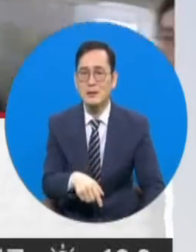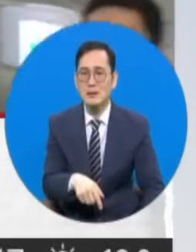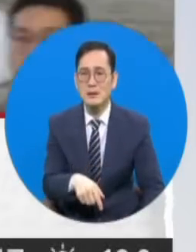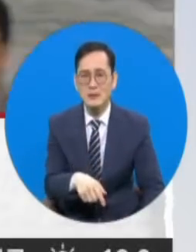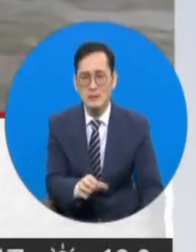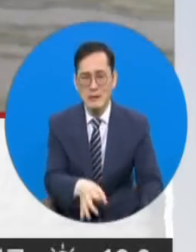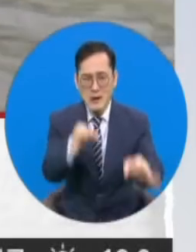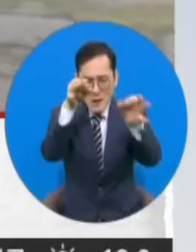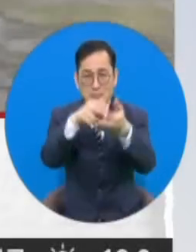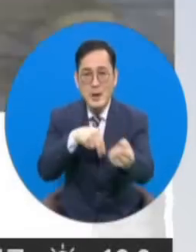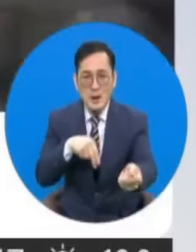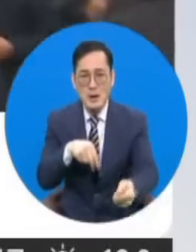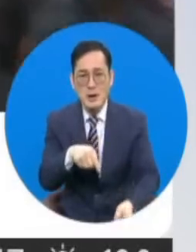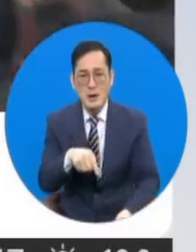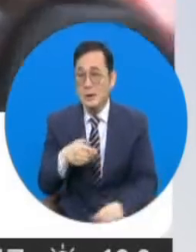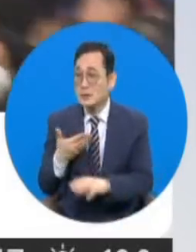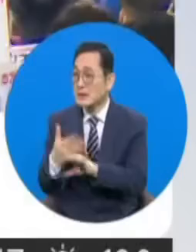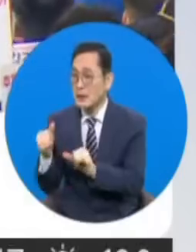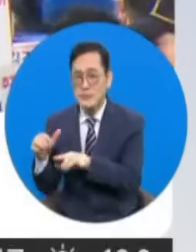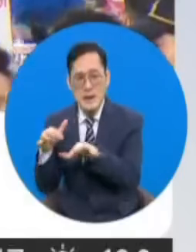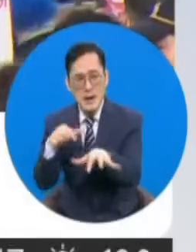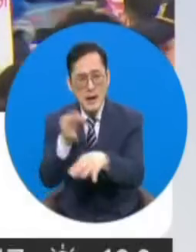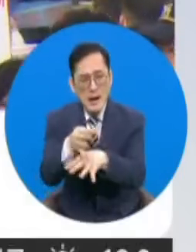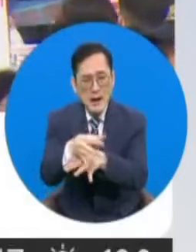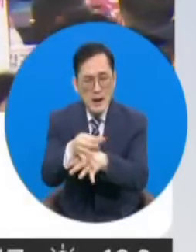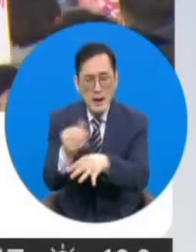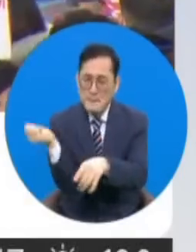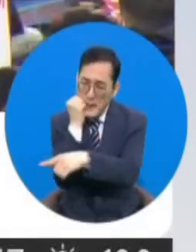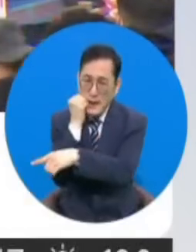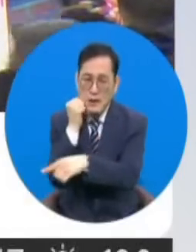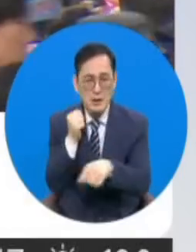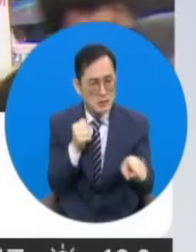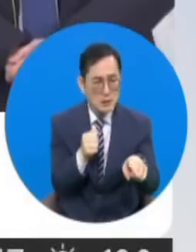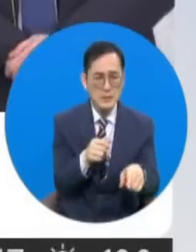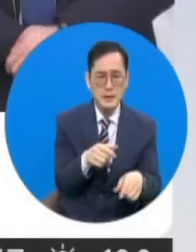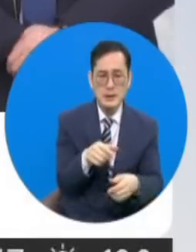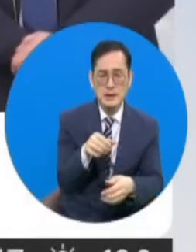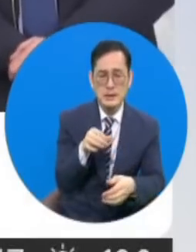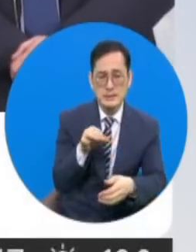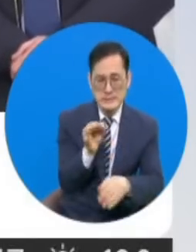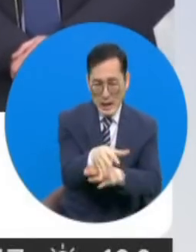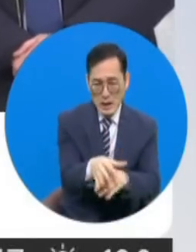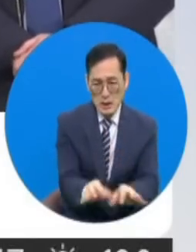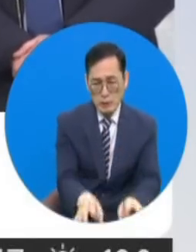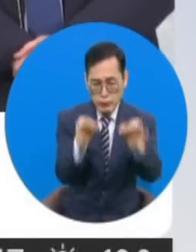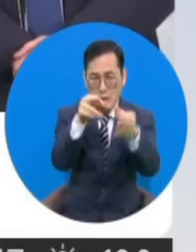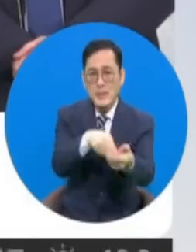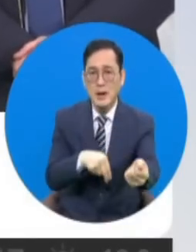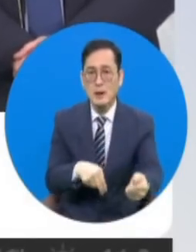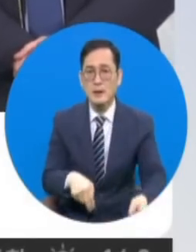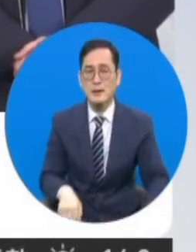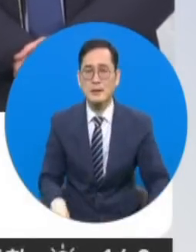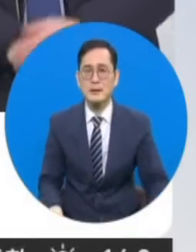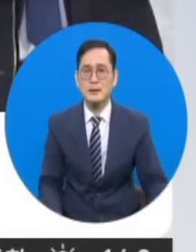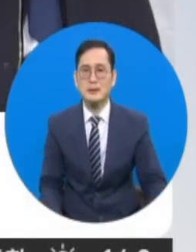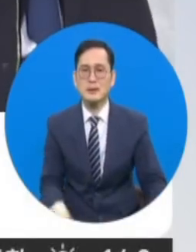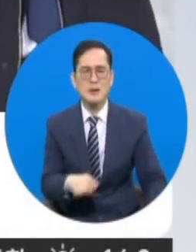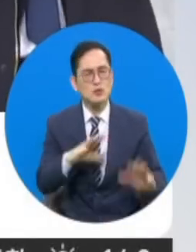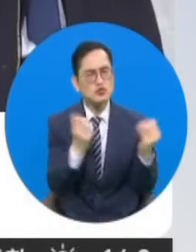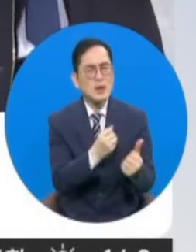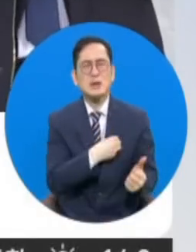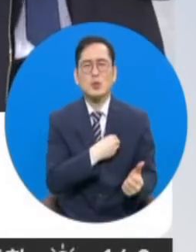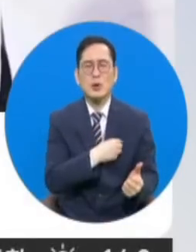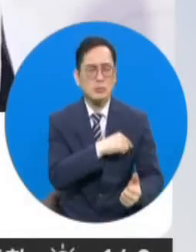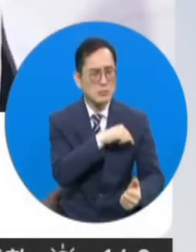종목이란 말이죠 이런 거를 국회의원 공인이 했다는 것은 정말 이해가 안 됩니다 그냥 전문 투자자로서 이런 걸 했다면